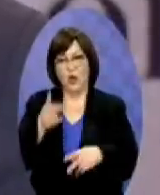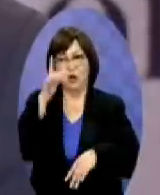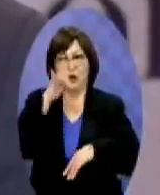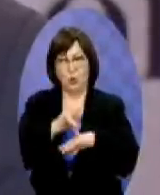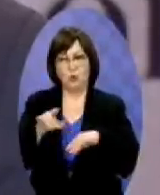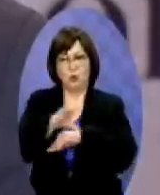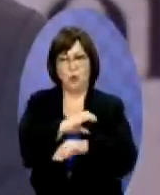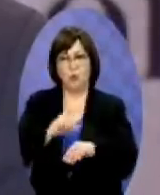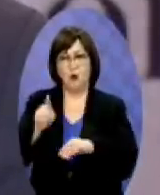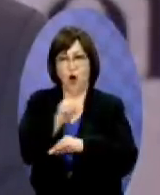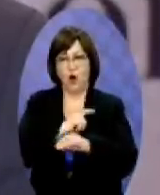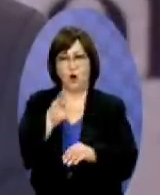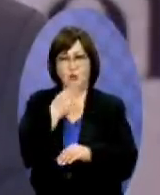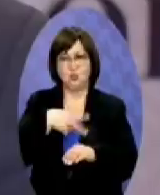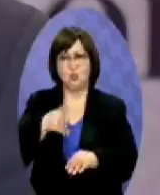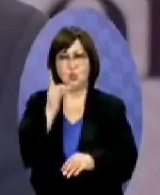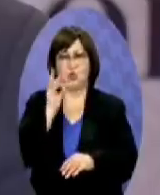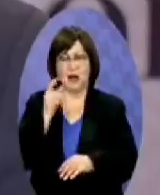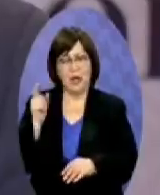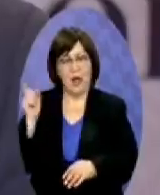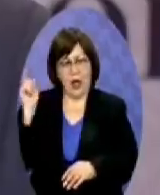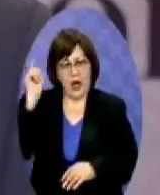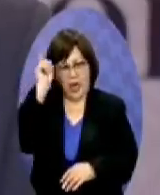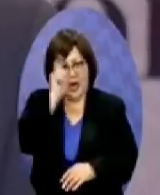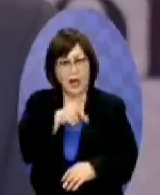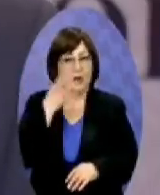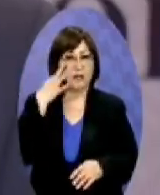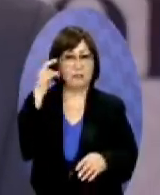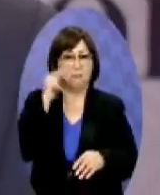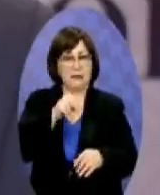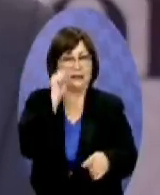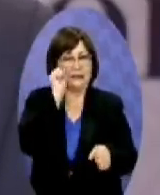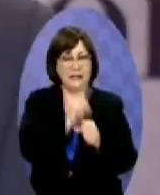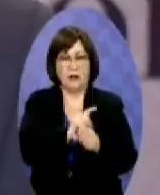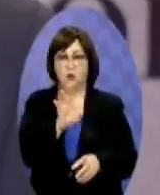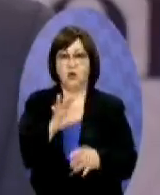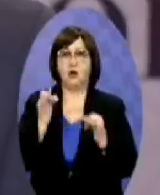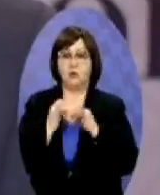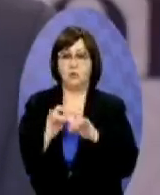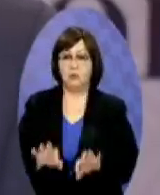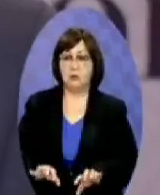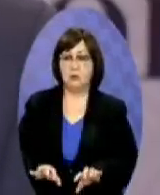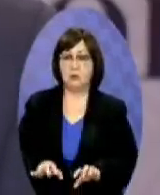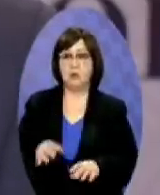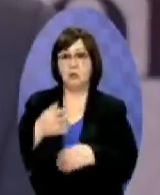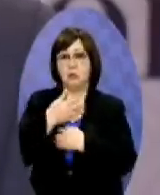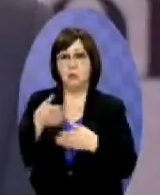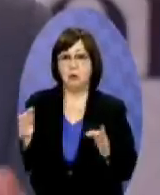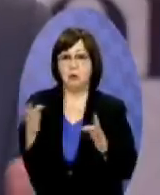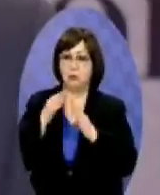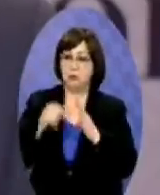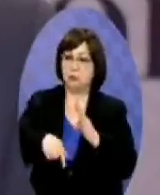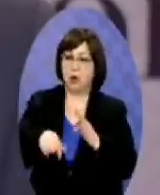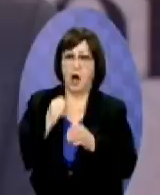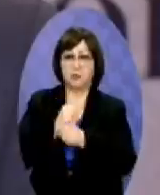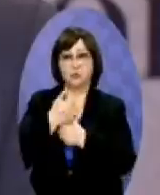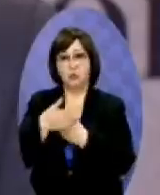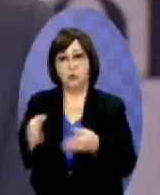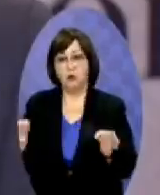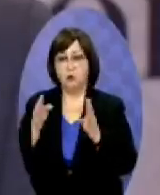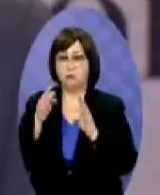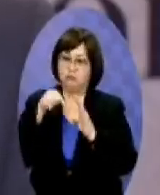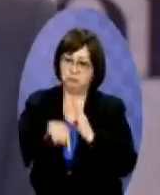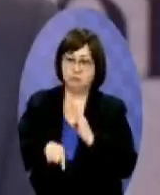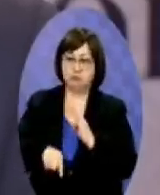хороо дүүрэг дээр очиж гадаад паспортоо захиалгуугаар онлайн ертөнцөд буюу гэрээсээ албан тасалгаанаас дэлхийн аль ч үндэс болон